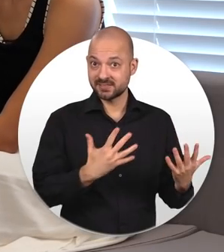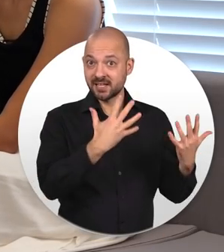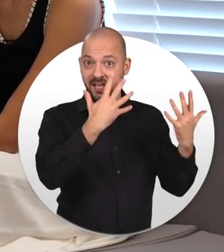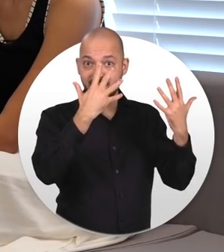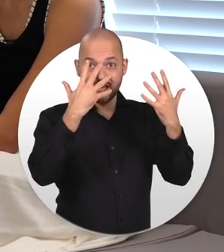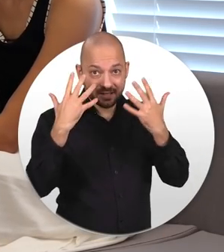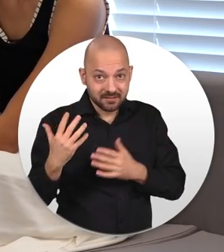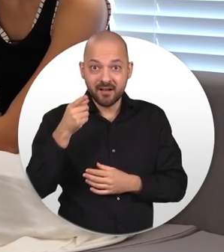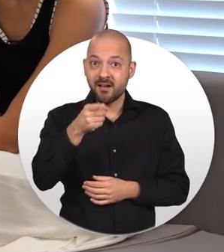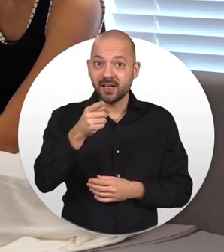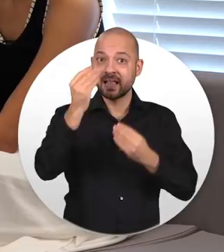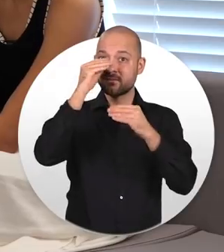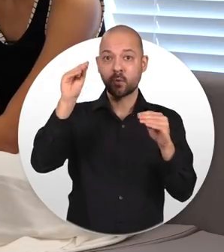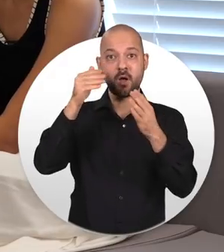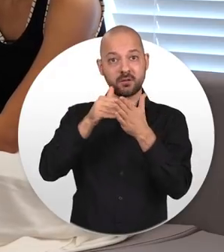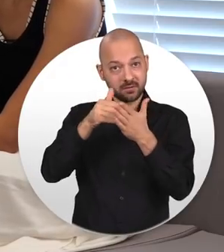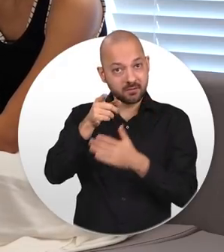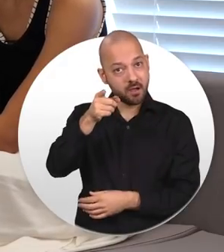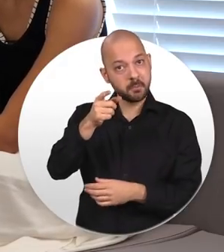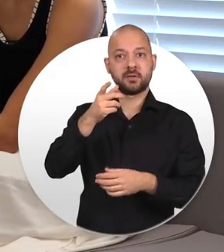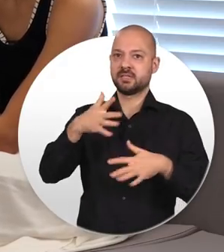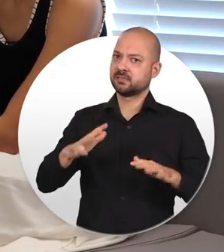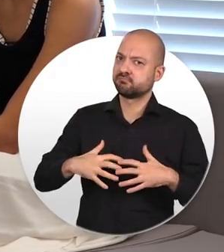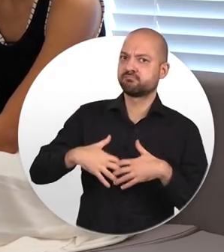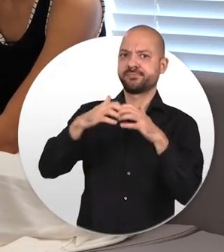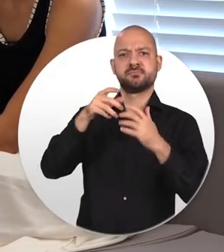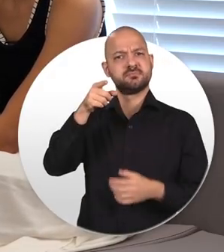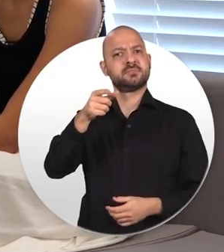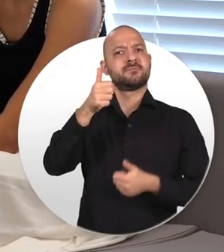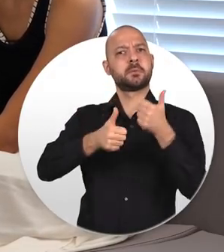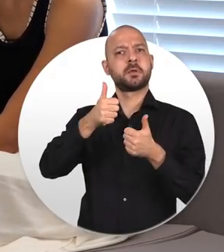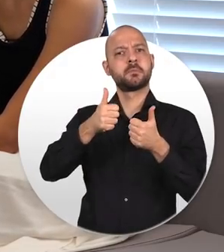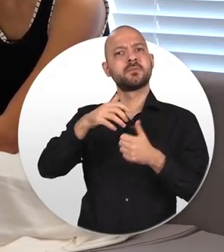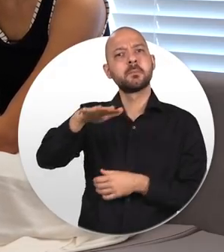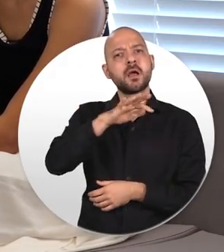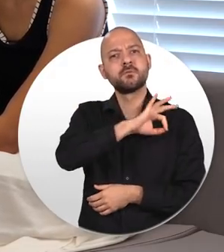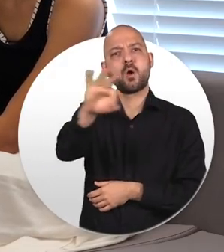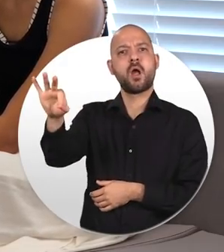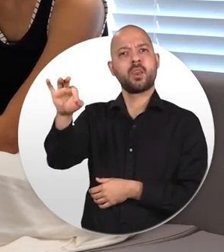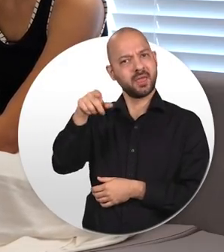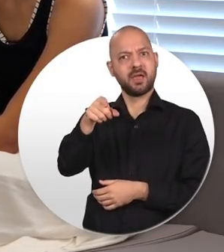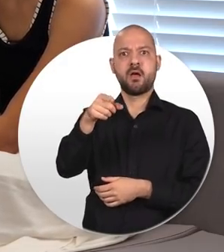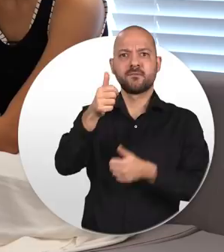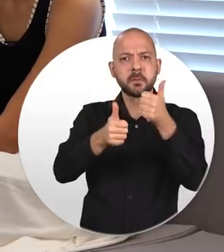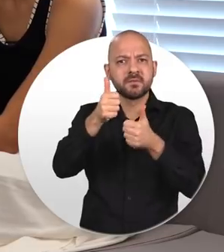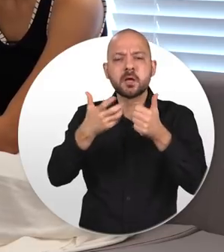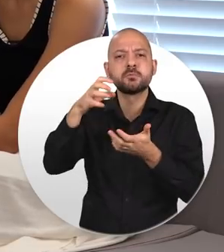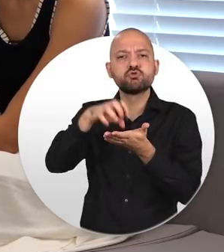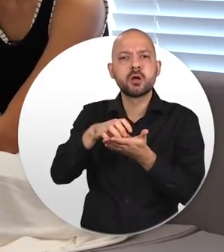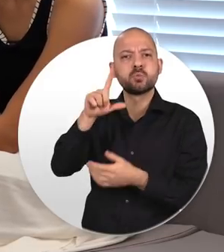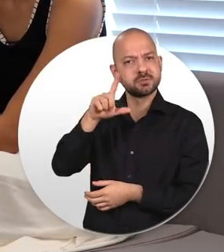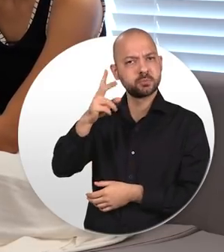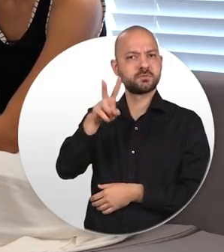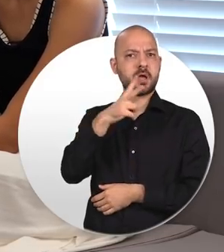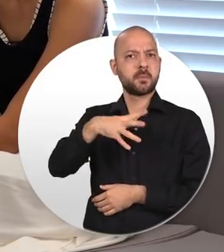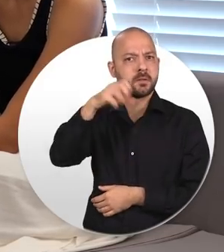Während 10 Jahren hat InfoHandicap den Konkurs ein Gemeng für Jiderin organisiert, aber dem Konkurs hat Stadt Lützburg zweimal gewonnen. Aus